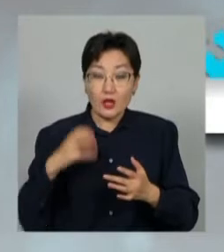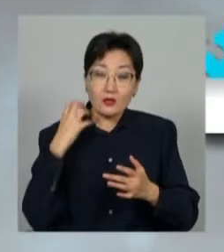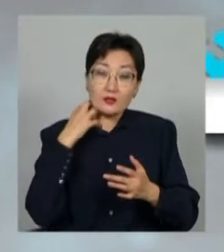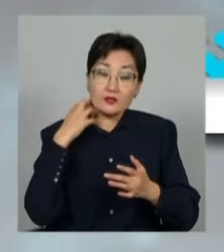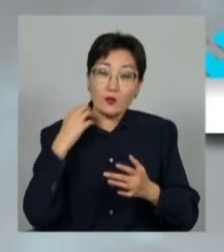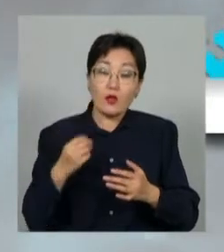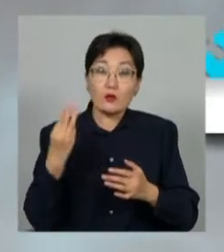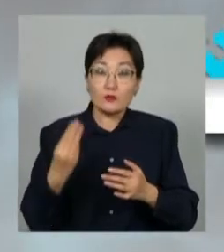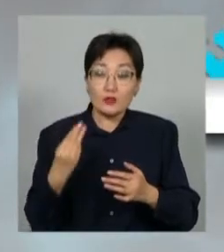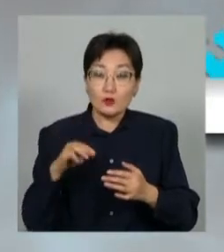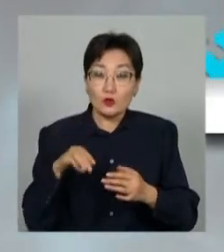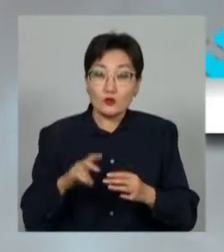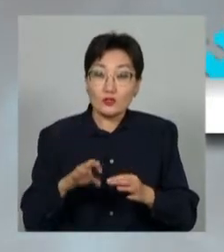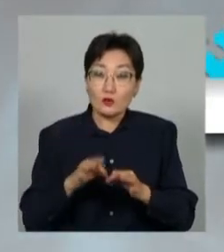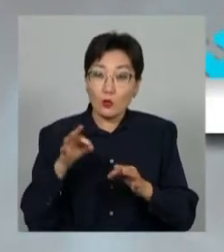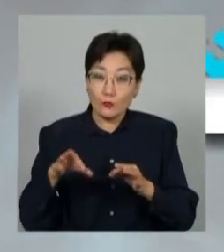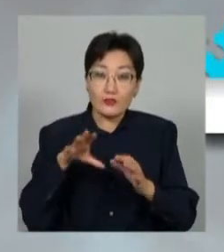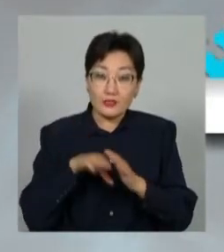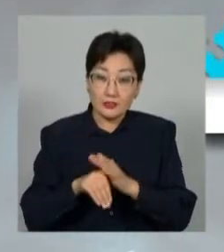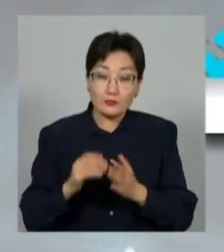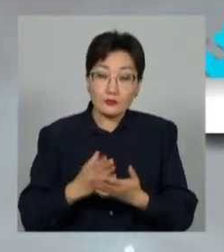Қызылорда, Маңғыстау, Түркістан облыстары.